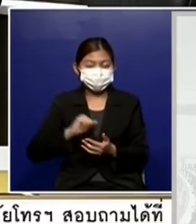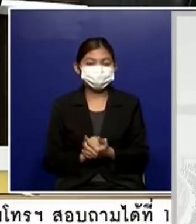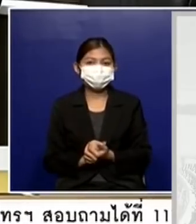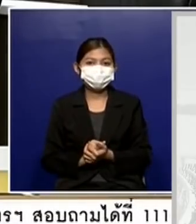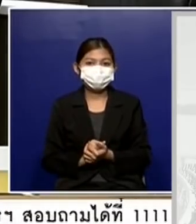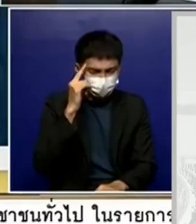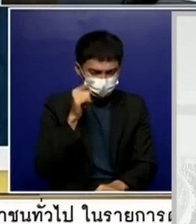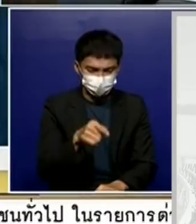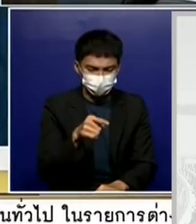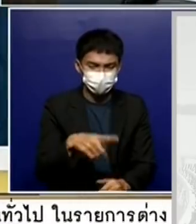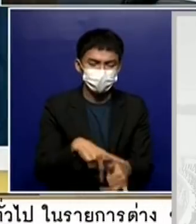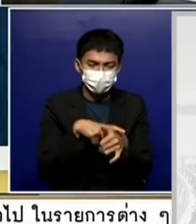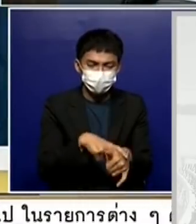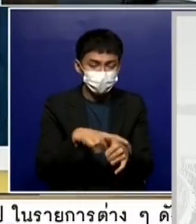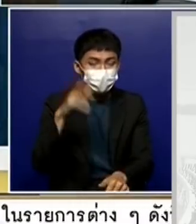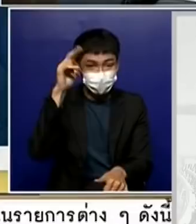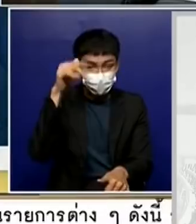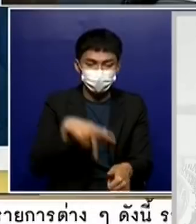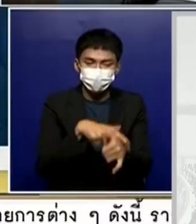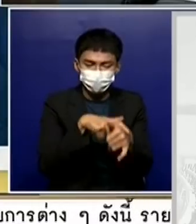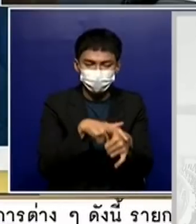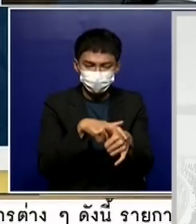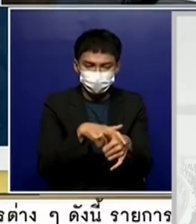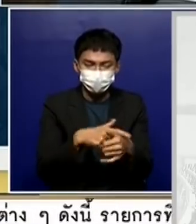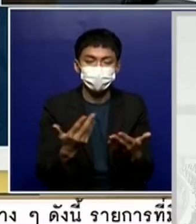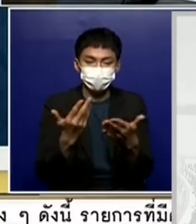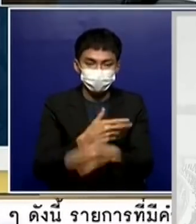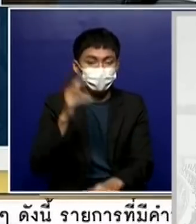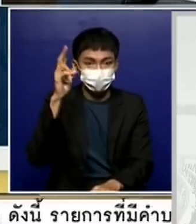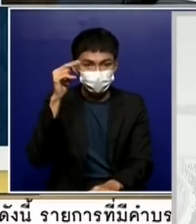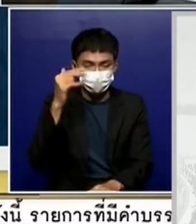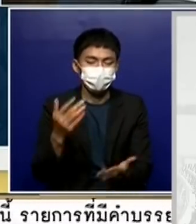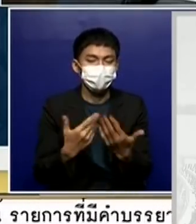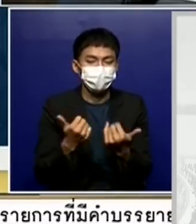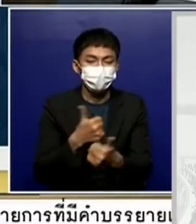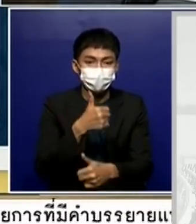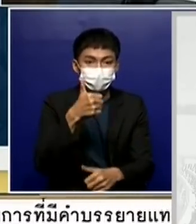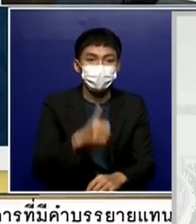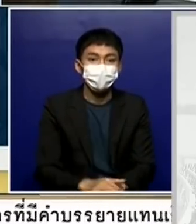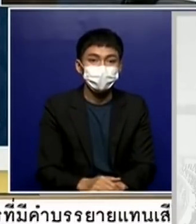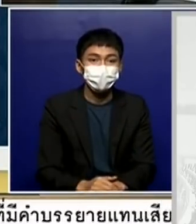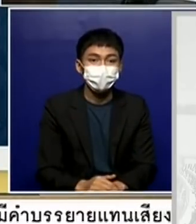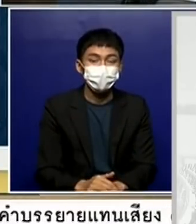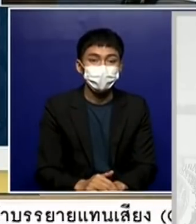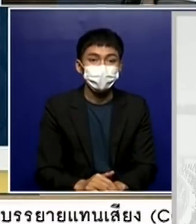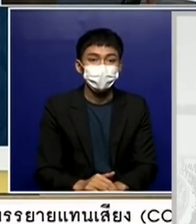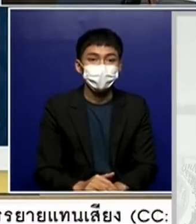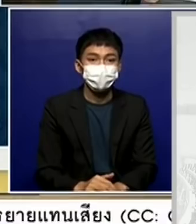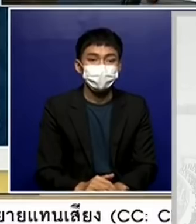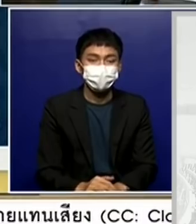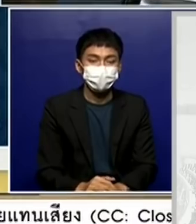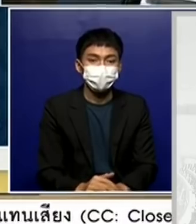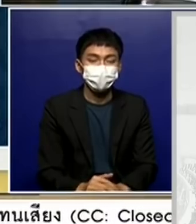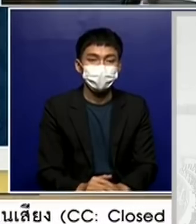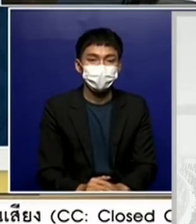ในมุมของทางคุณวิโรจน์บอกว่าถึงจะปรับลดงบอาวุธตรงนี้แต่พอไปปรับลดงบการศึกษาเด็กด้วยก็เล